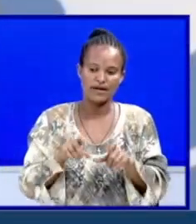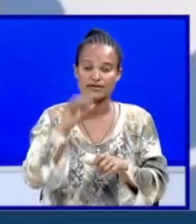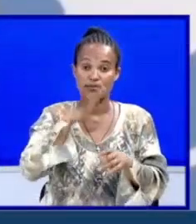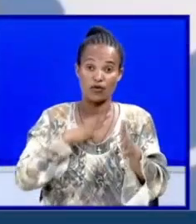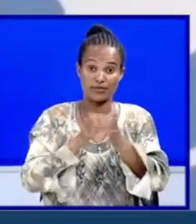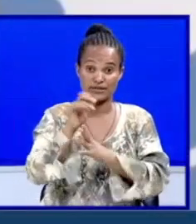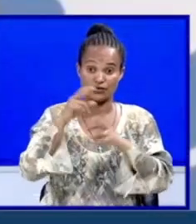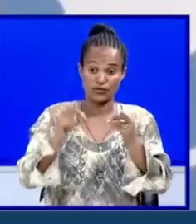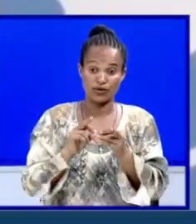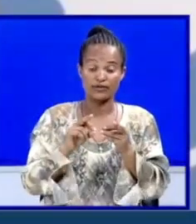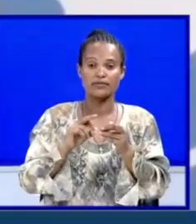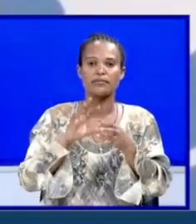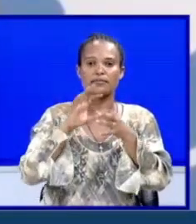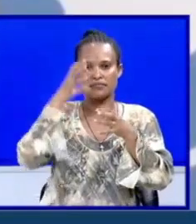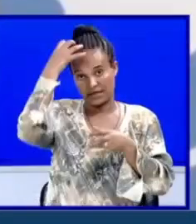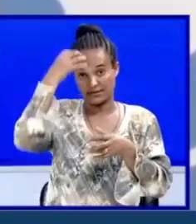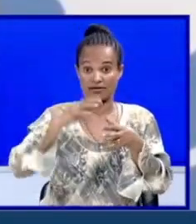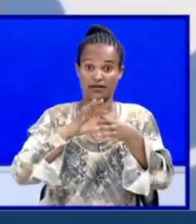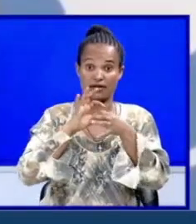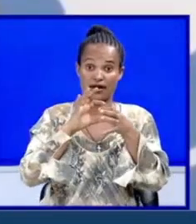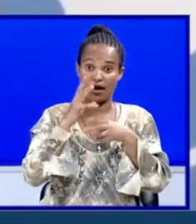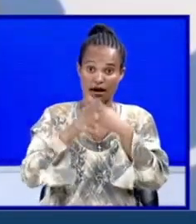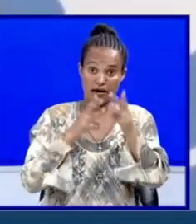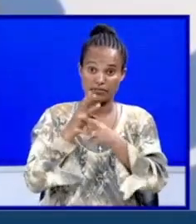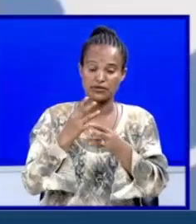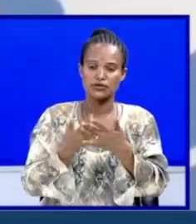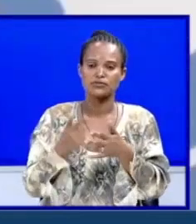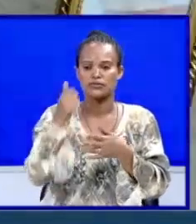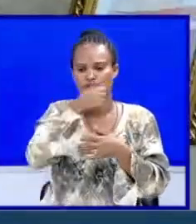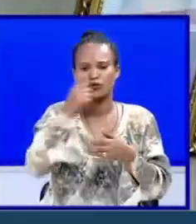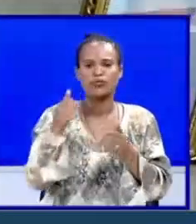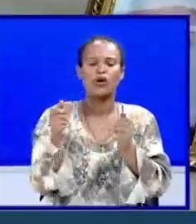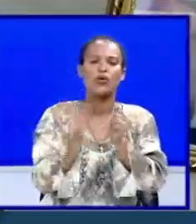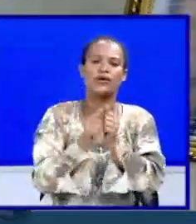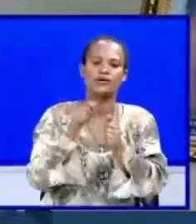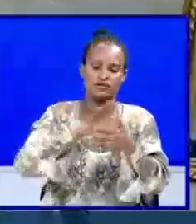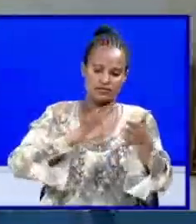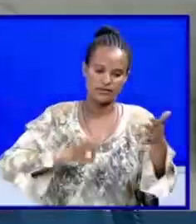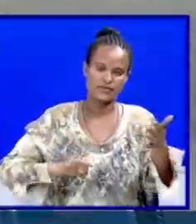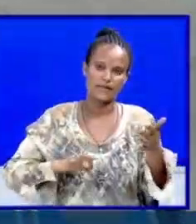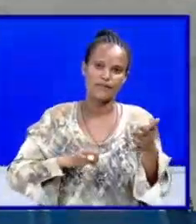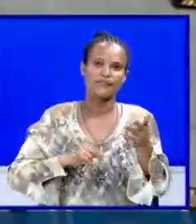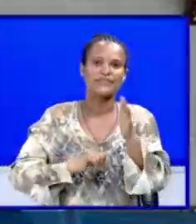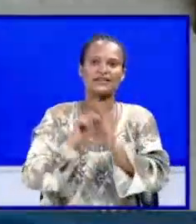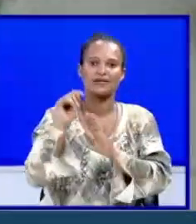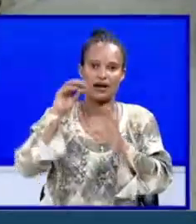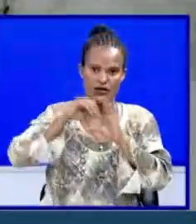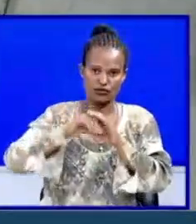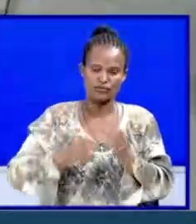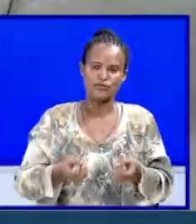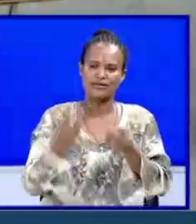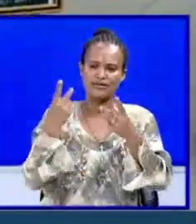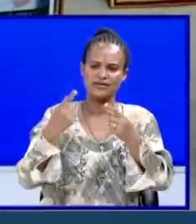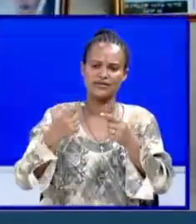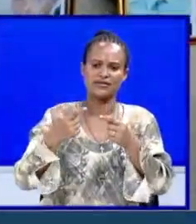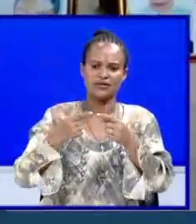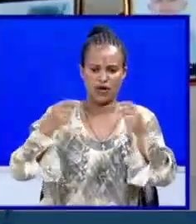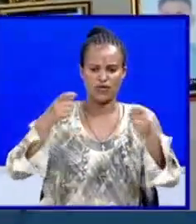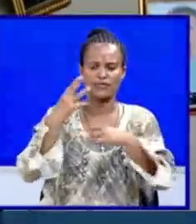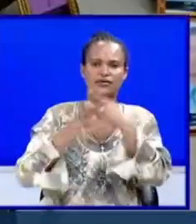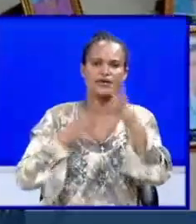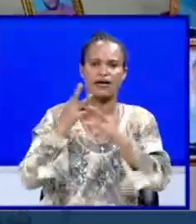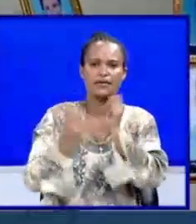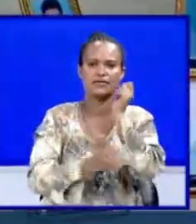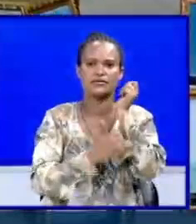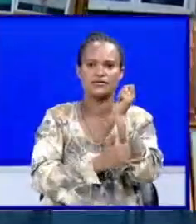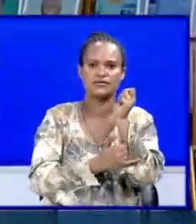መሰል ሕቡራት መንግስታት ዓለም ነቲ ምስ ሰብኣዊ መሰል ኢትዮጵያ ኮይነ ኣካይደዮ ዝበሎ ፀብጻብ ንትግራይ ሓዊሱ ብበዝሒ ተቃውሞ ሃገራት ዓለም ከም